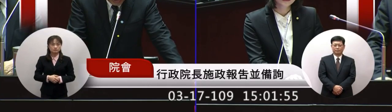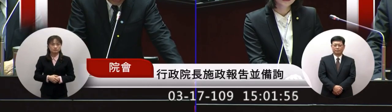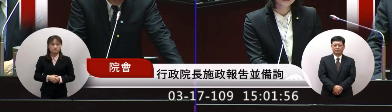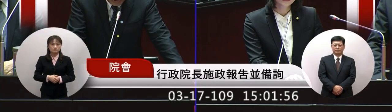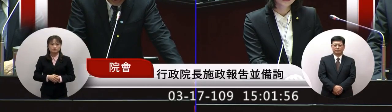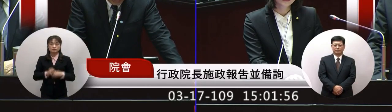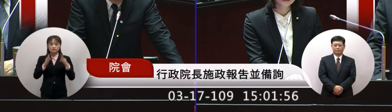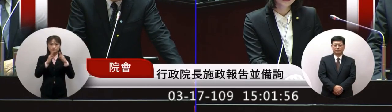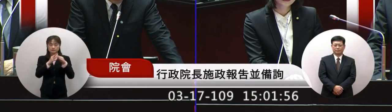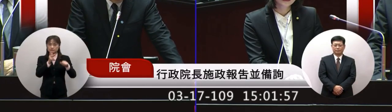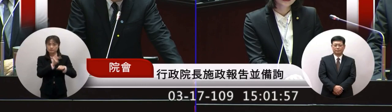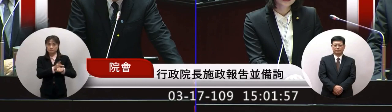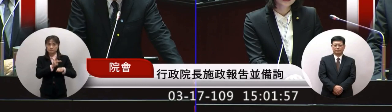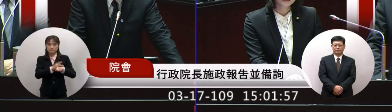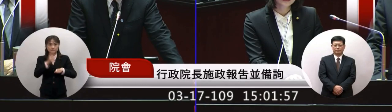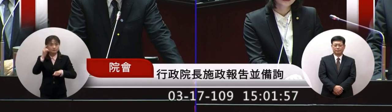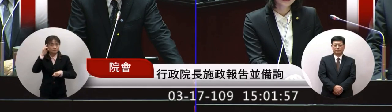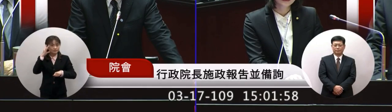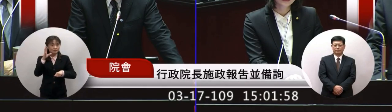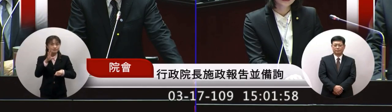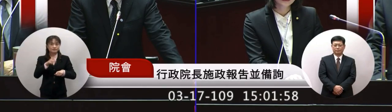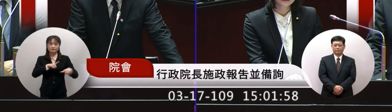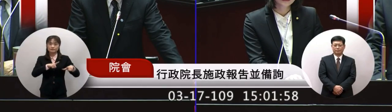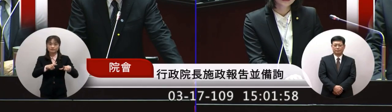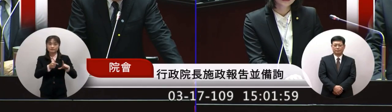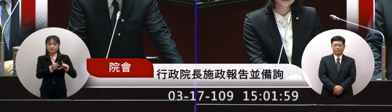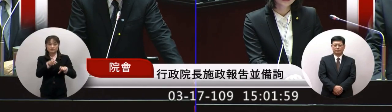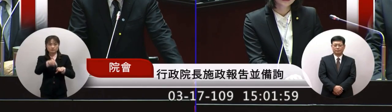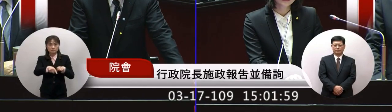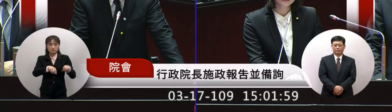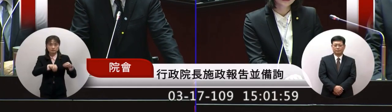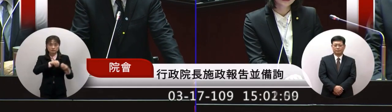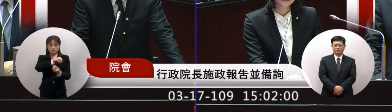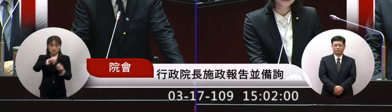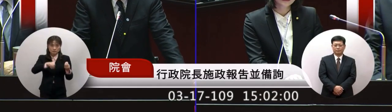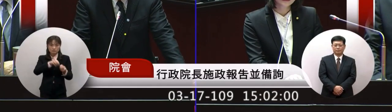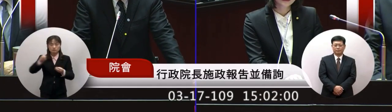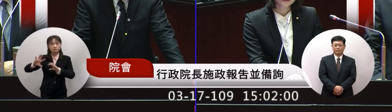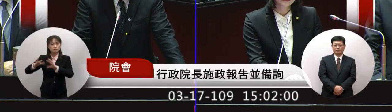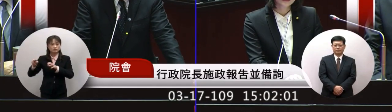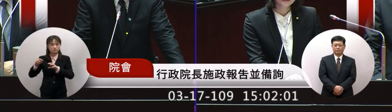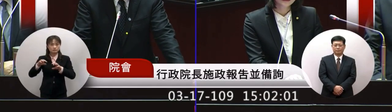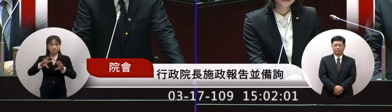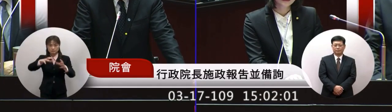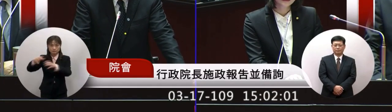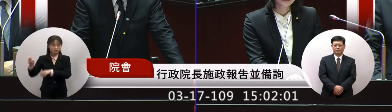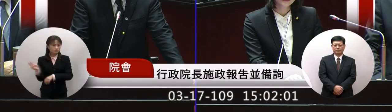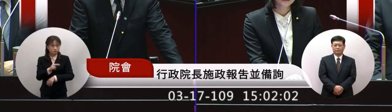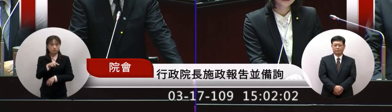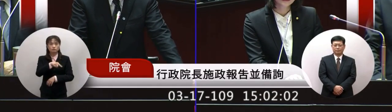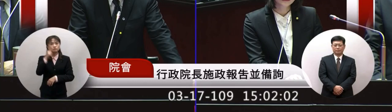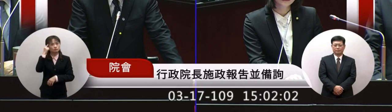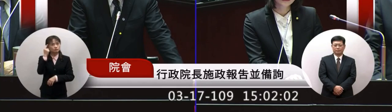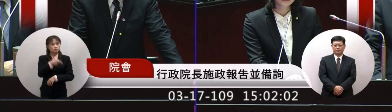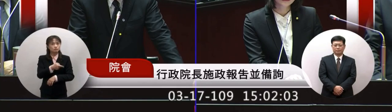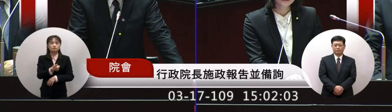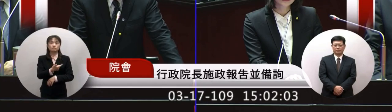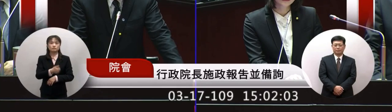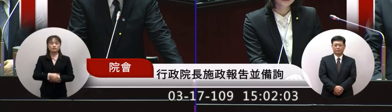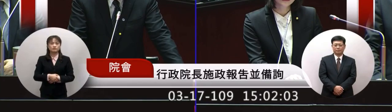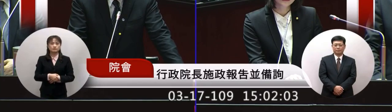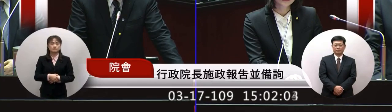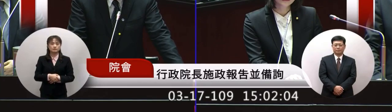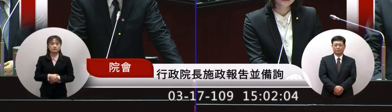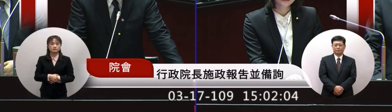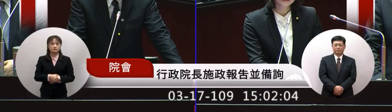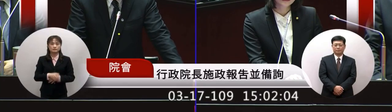科技创新园区呢的运作也得到国际上很好的一个口碑，所以我们认为在金融科技